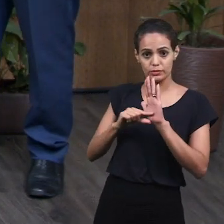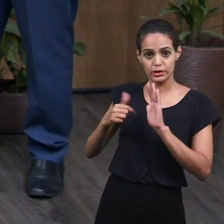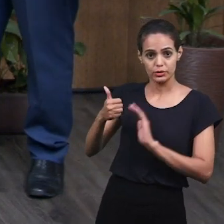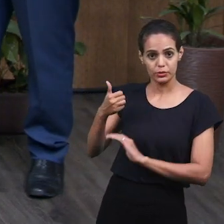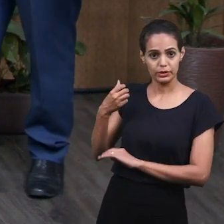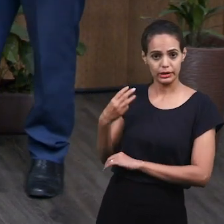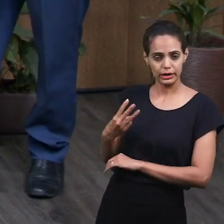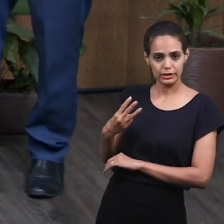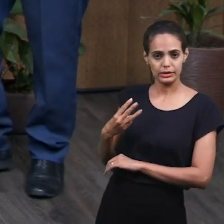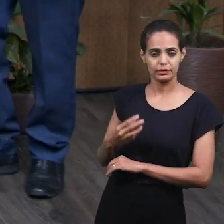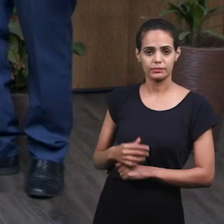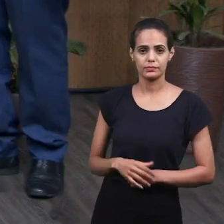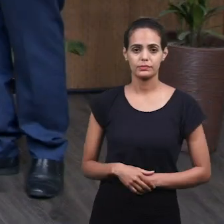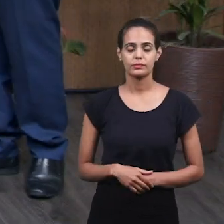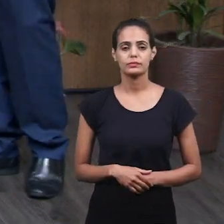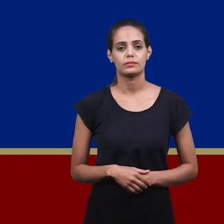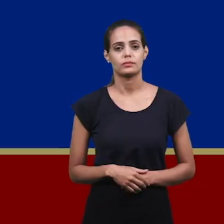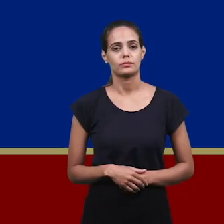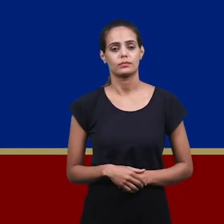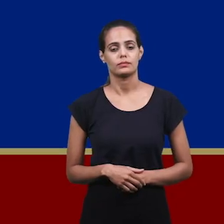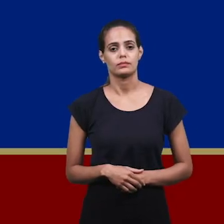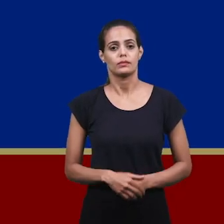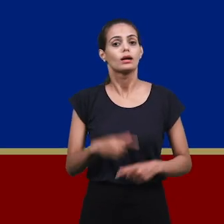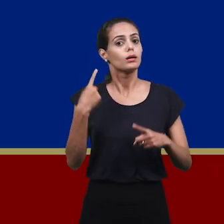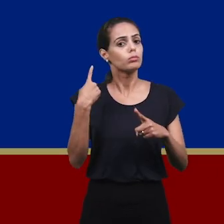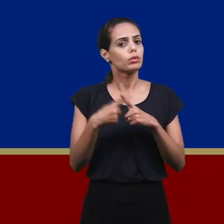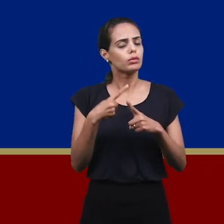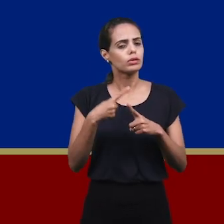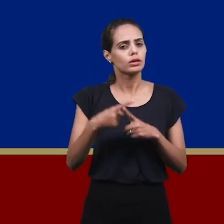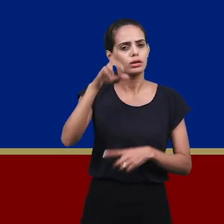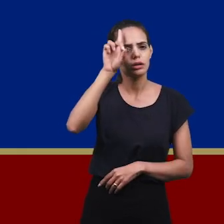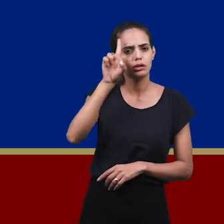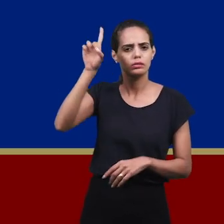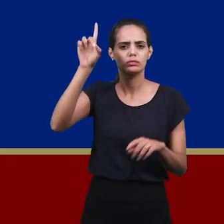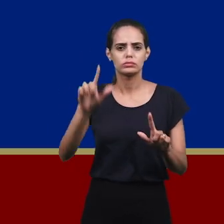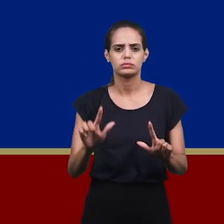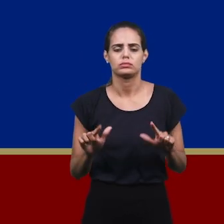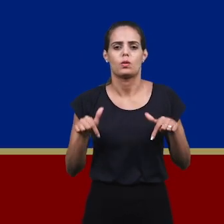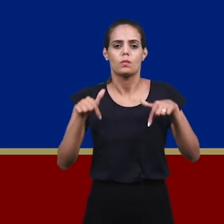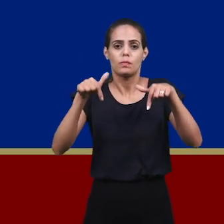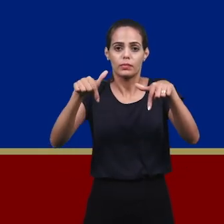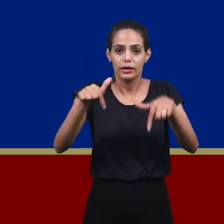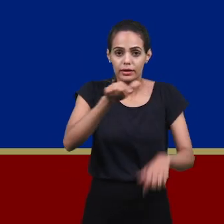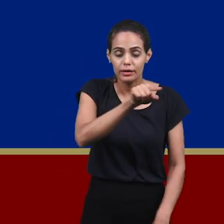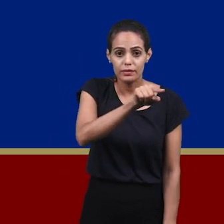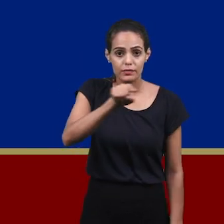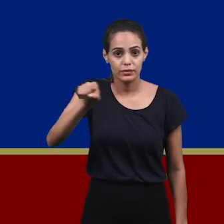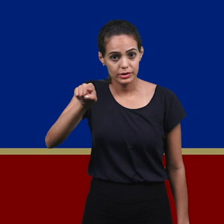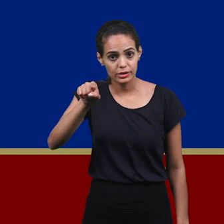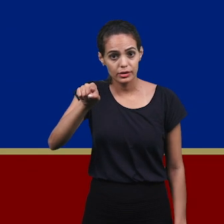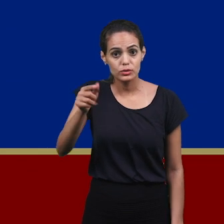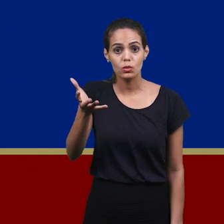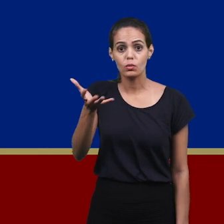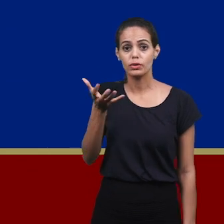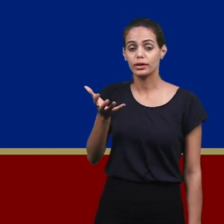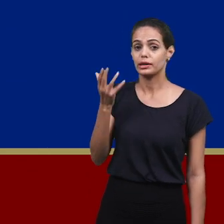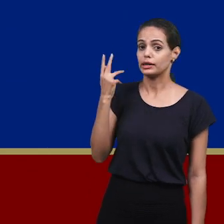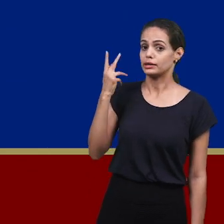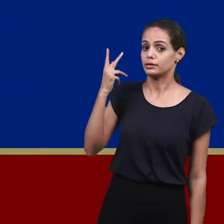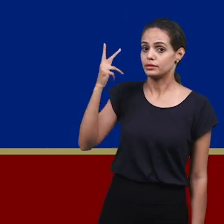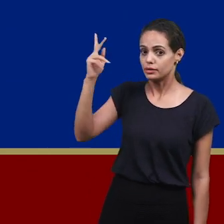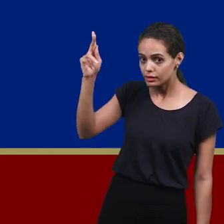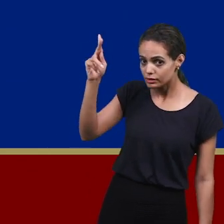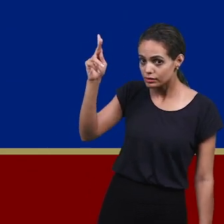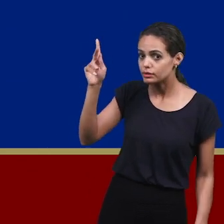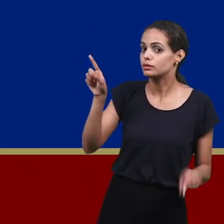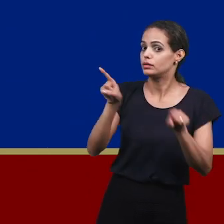Dieu est celui qui opère en vous, si bien le vouloir comme